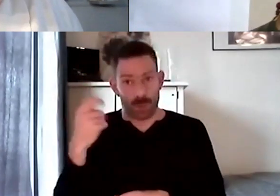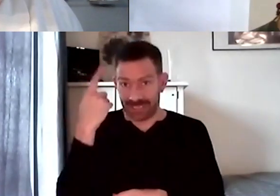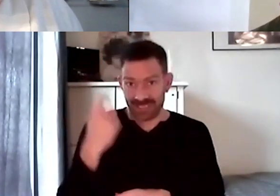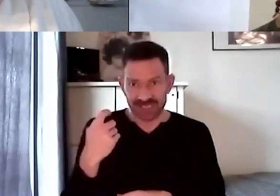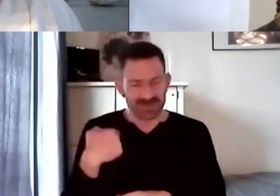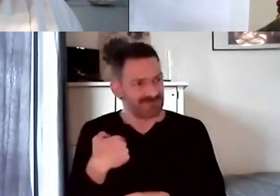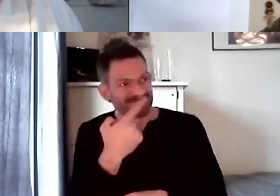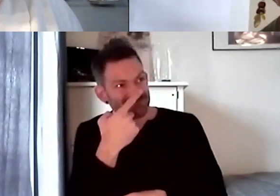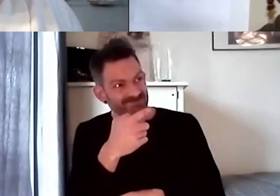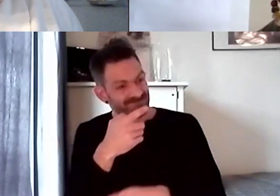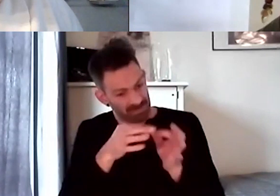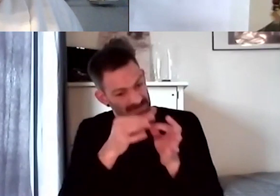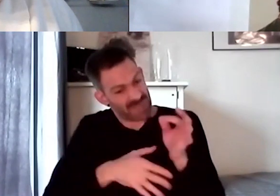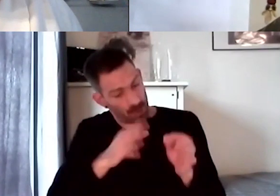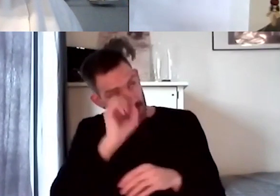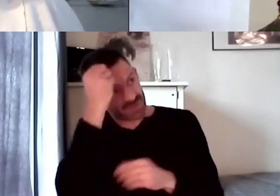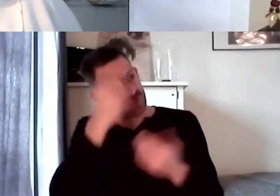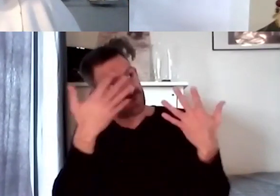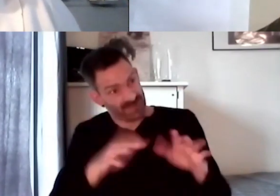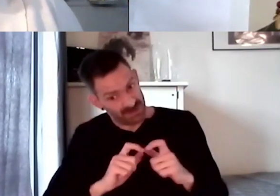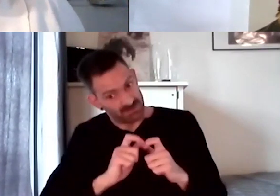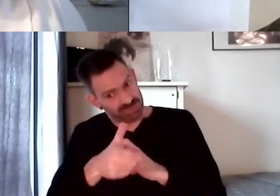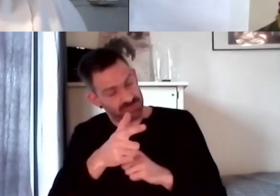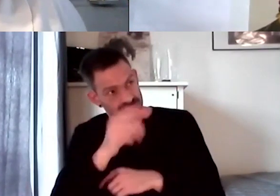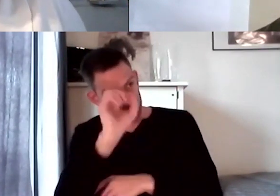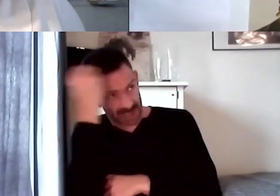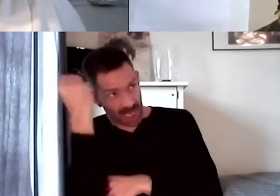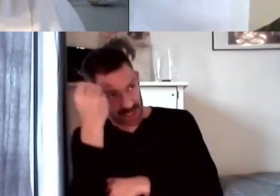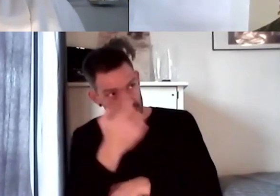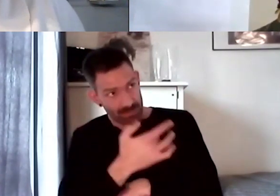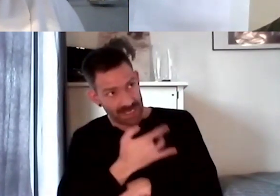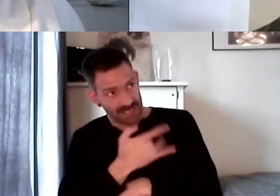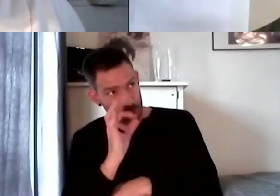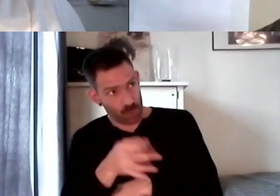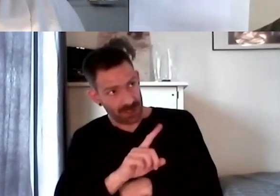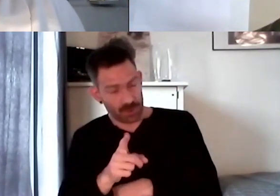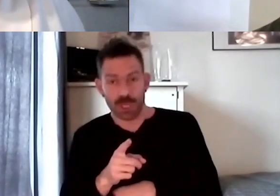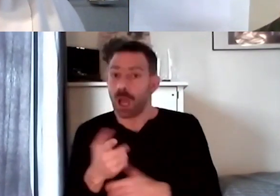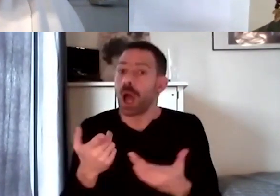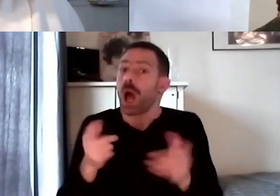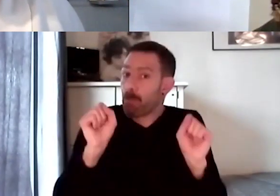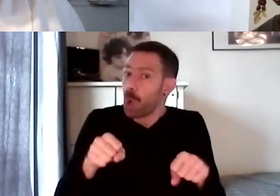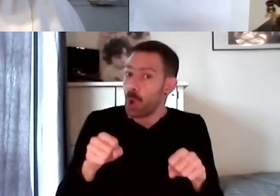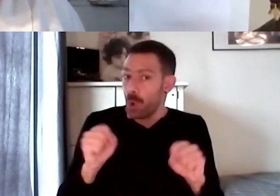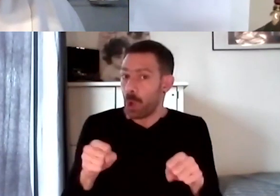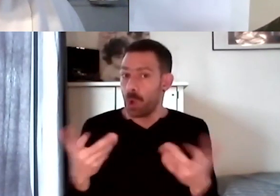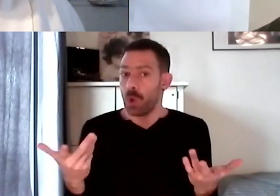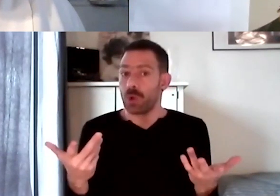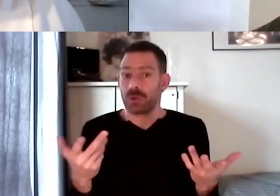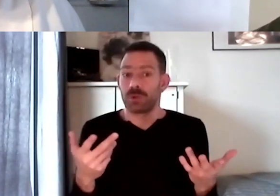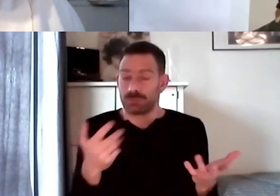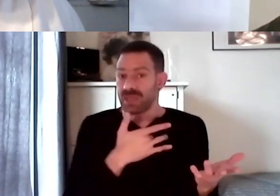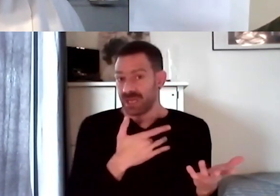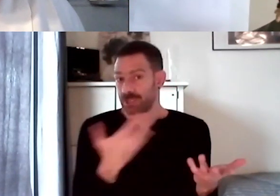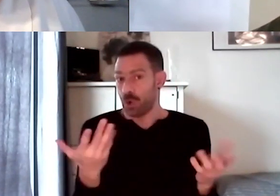un stage après le bilan de compétences? Alors, ça peut être une possibilité justement pour que la personne,